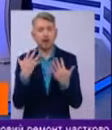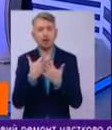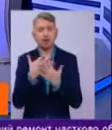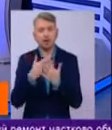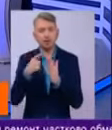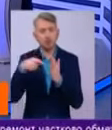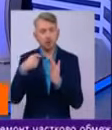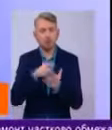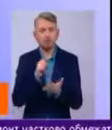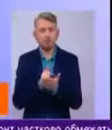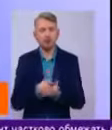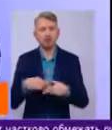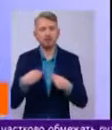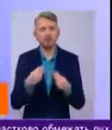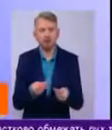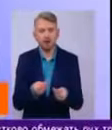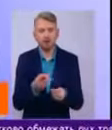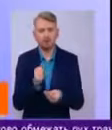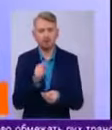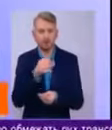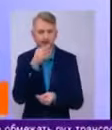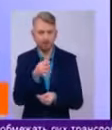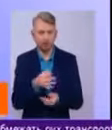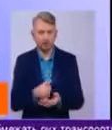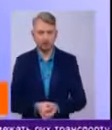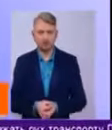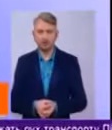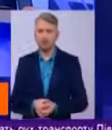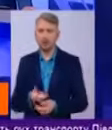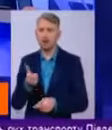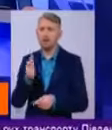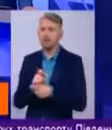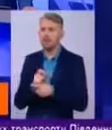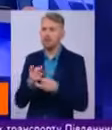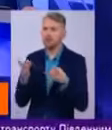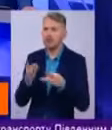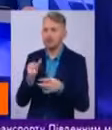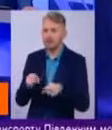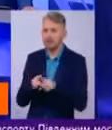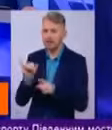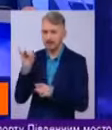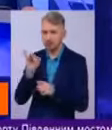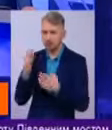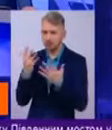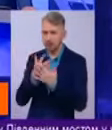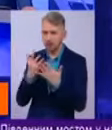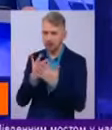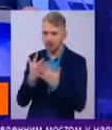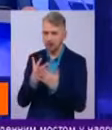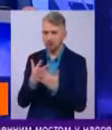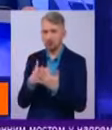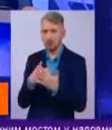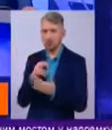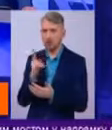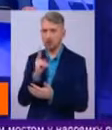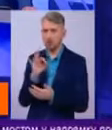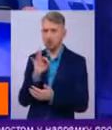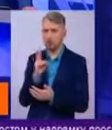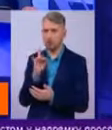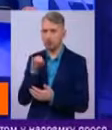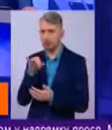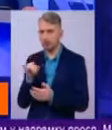давати на нього відповіді. Більший запит ось на такі історичні картини на кшталт прокрути, чи